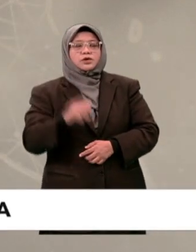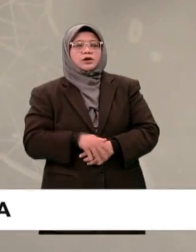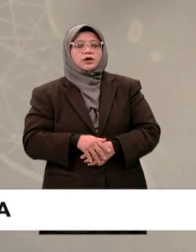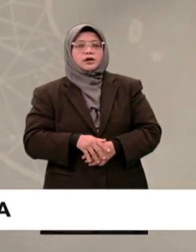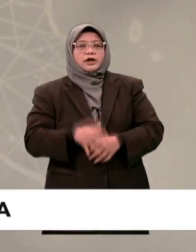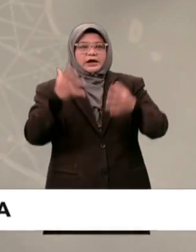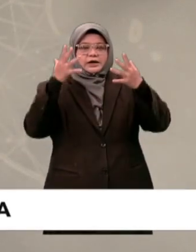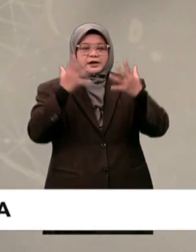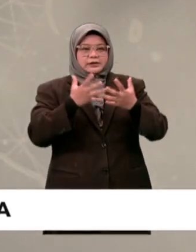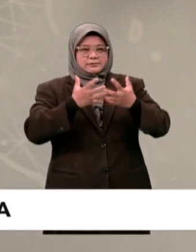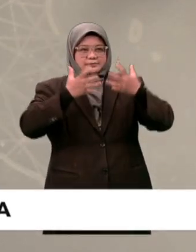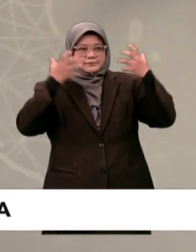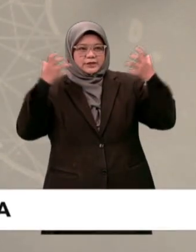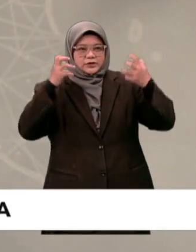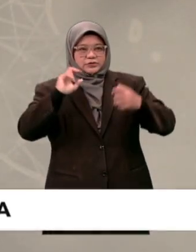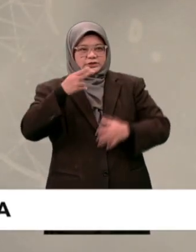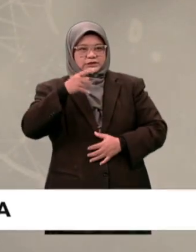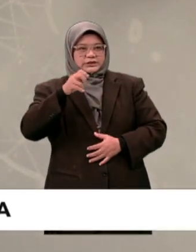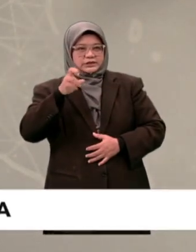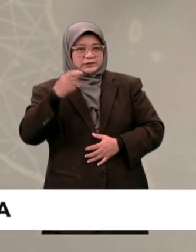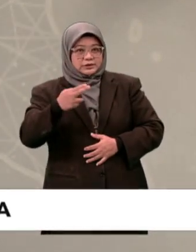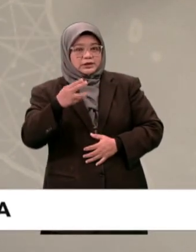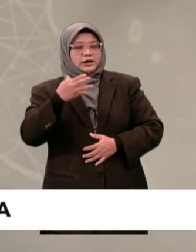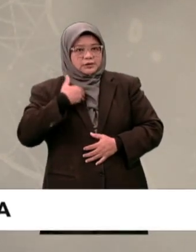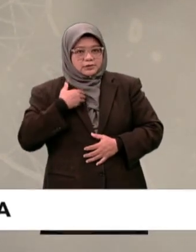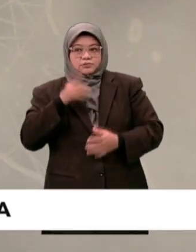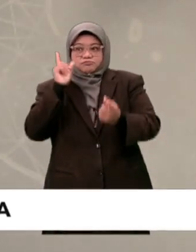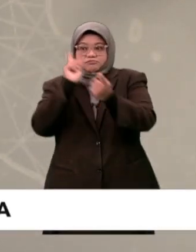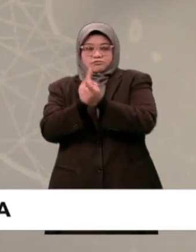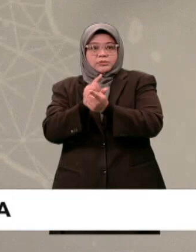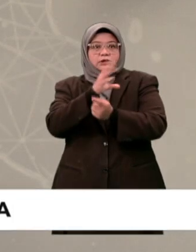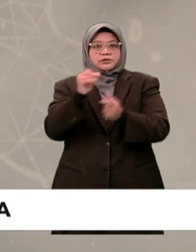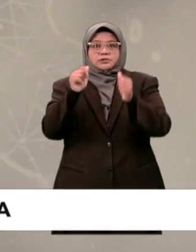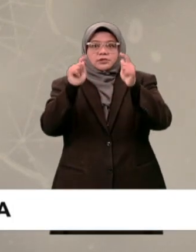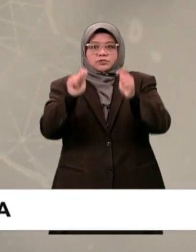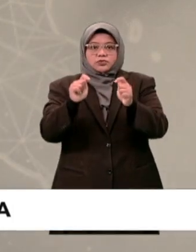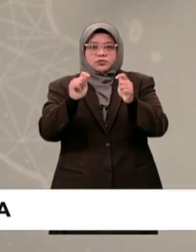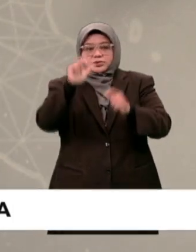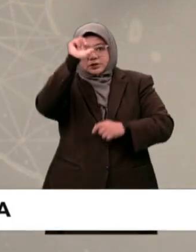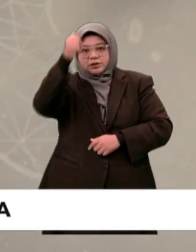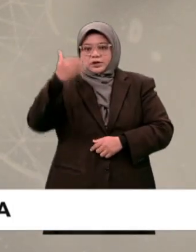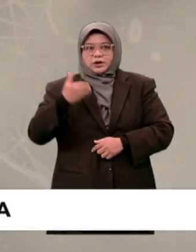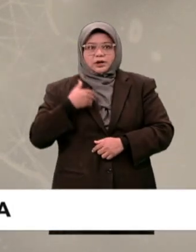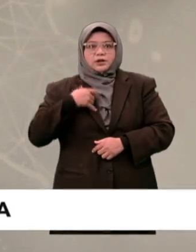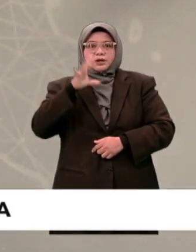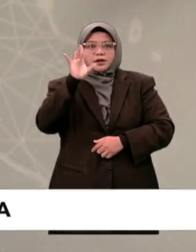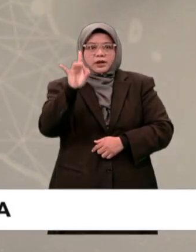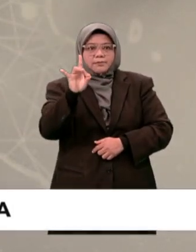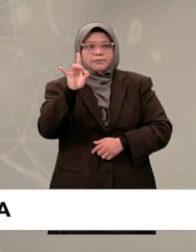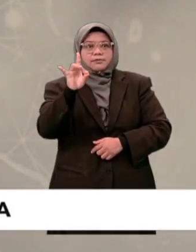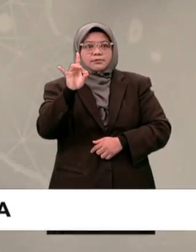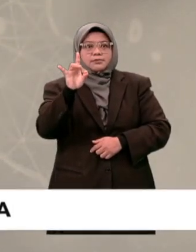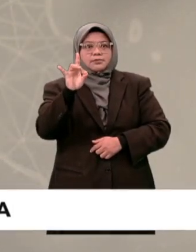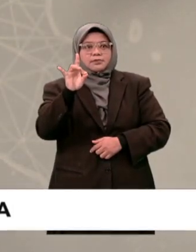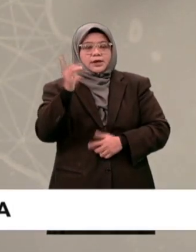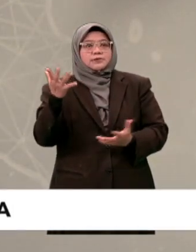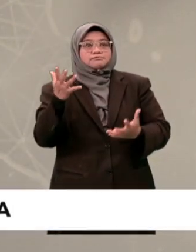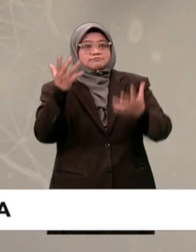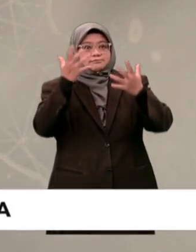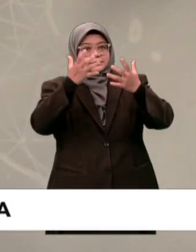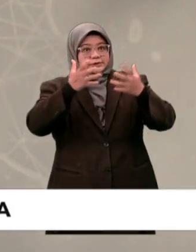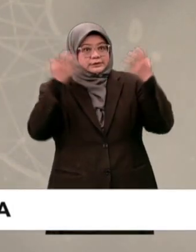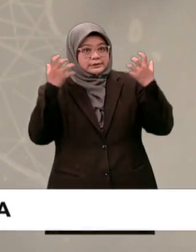akan kembali berkeliaran di hutan negara itu ini selepas India pada Sabtu menerima 8 ekor citah yang mana 5 dari peninggi betina